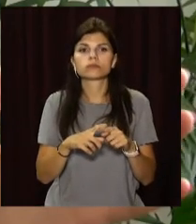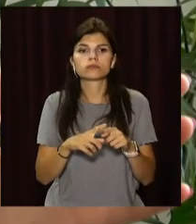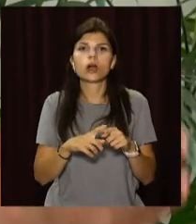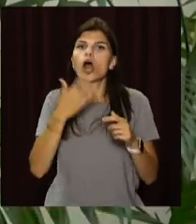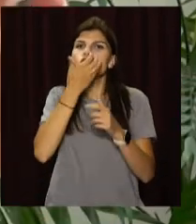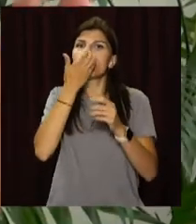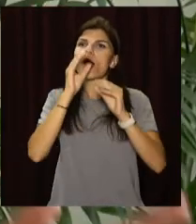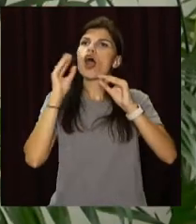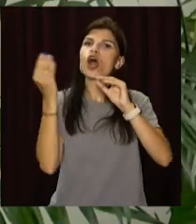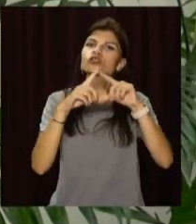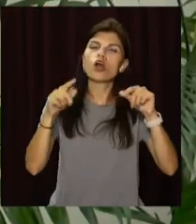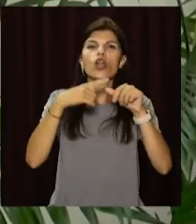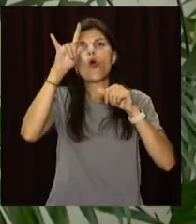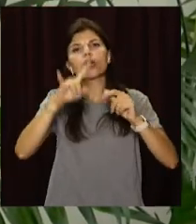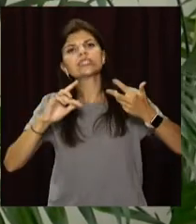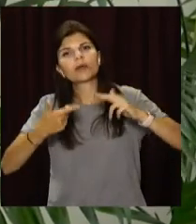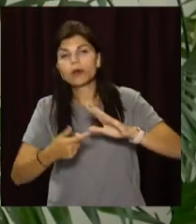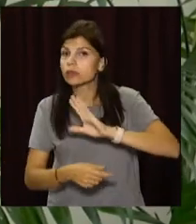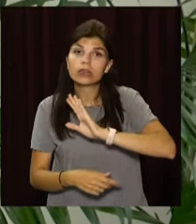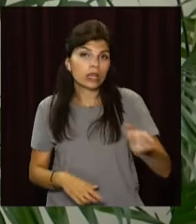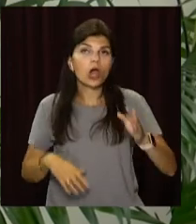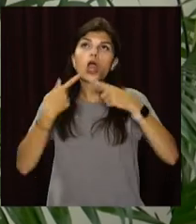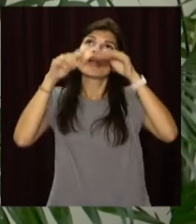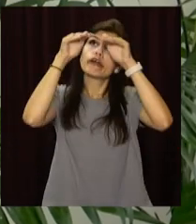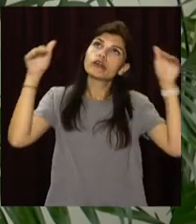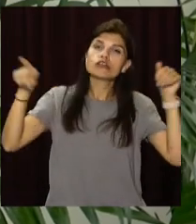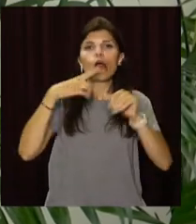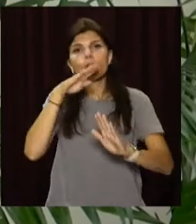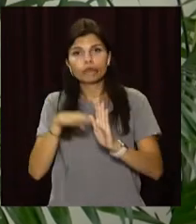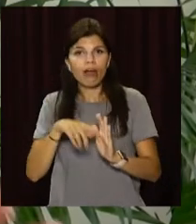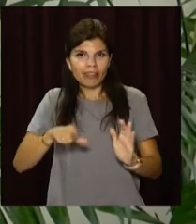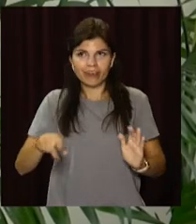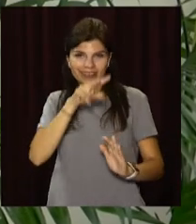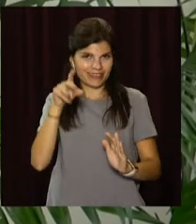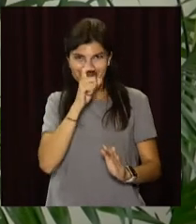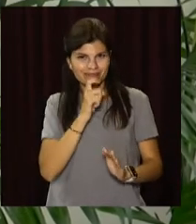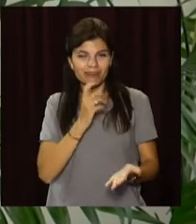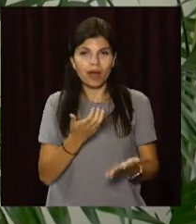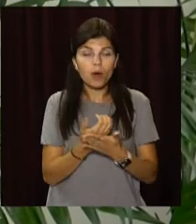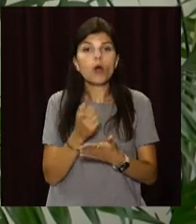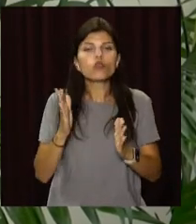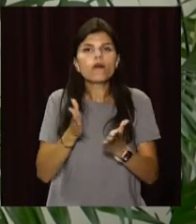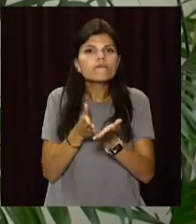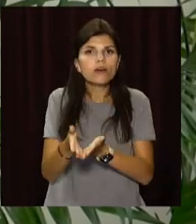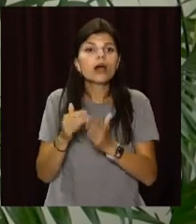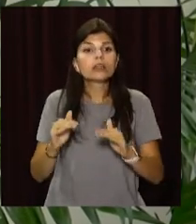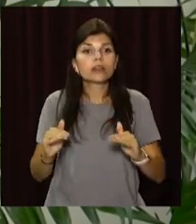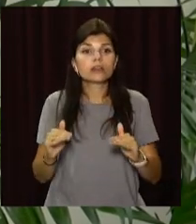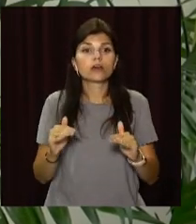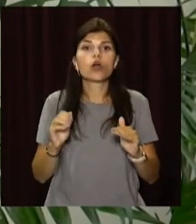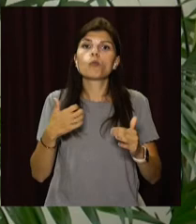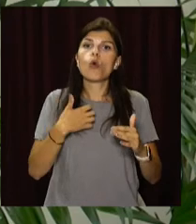утеплення школи, або заміна вікон, або дах, або підвал, чи щось. Оце те, що опосередковано. Це можуть бути там